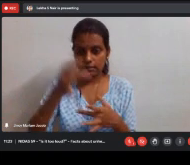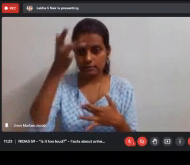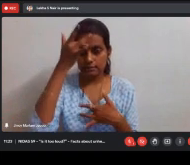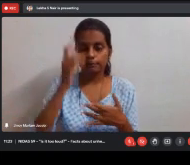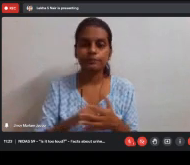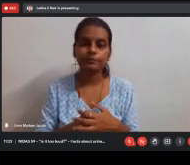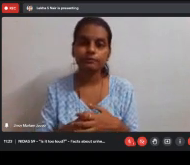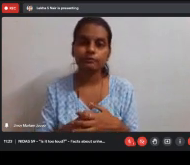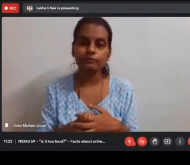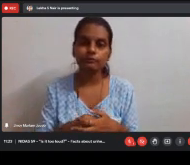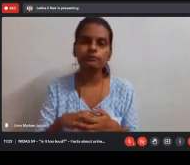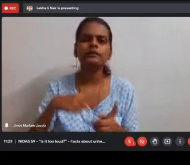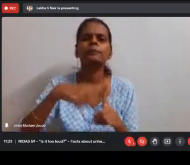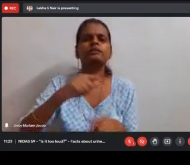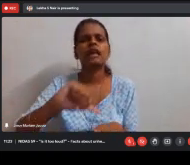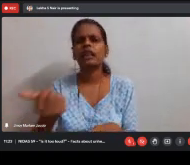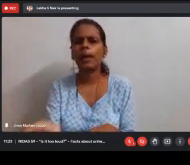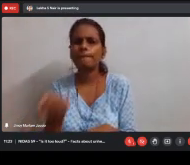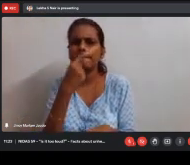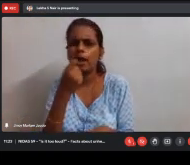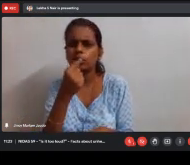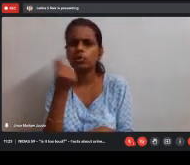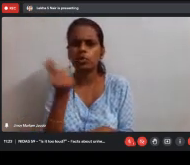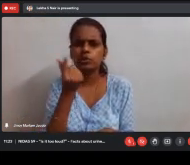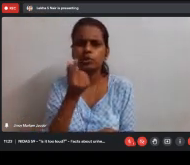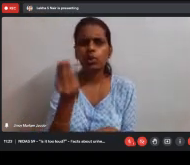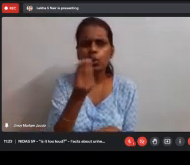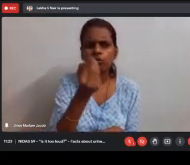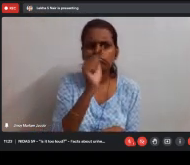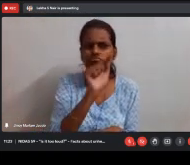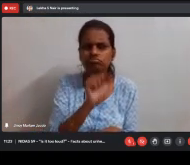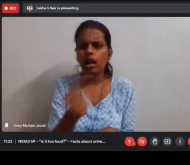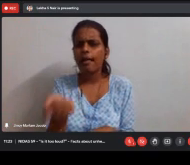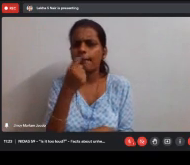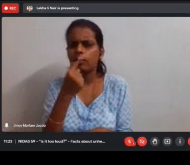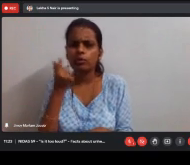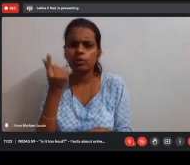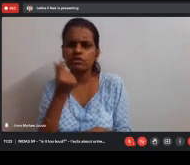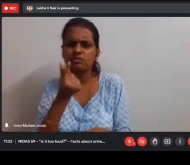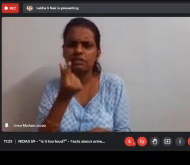ഒരു കാരണമാണ്. ഹാർട്ട് പ്രോബ്ലം, കാർഡിയോ വാസ്കുലാർ ഇഷ്യൂസ് അല്ലെങ്കിൽ